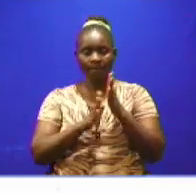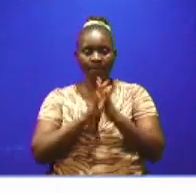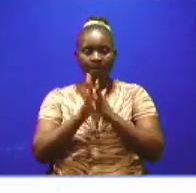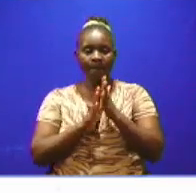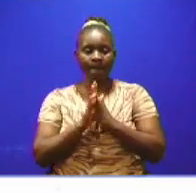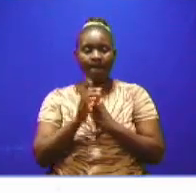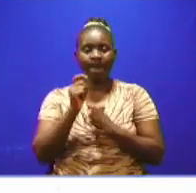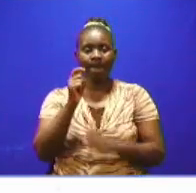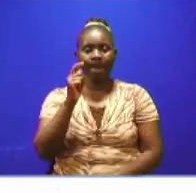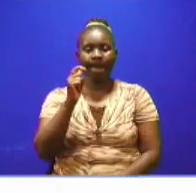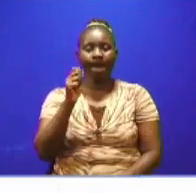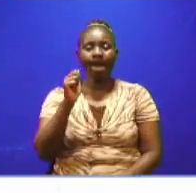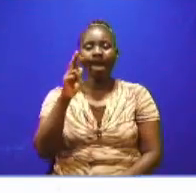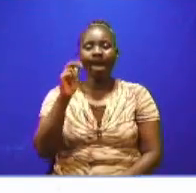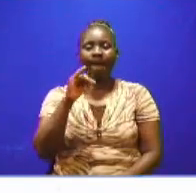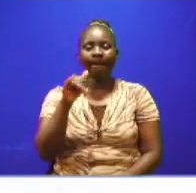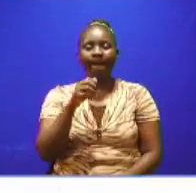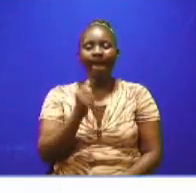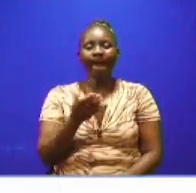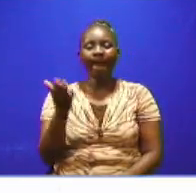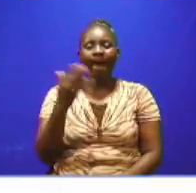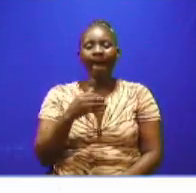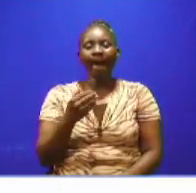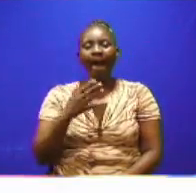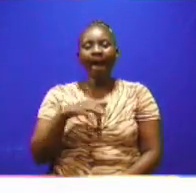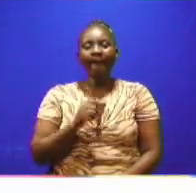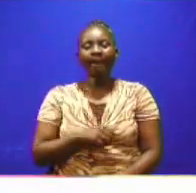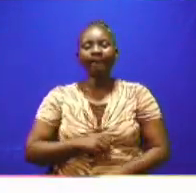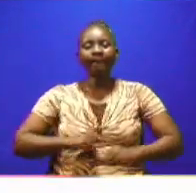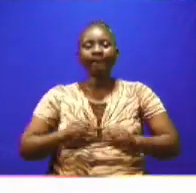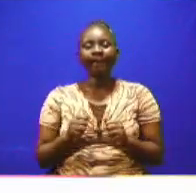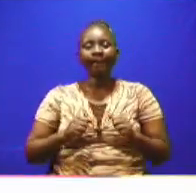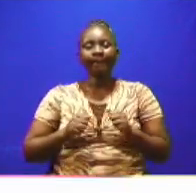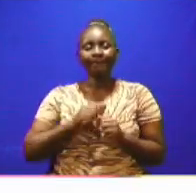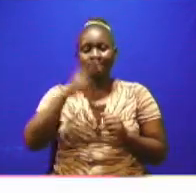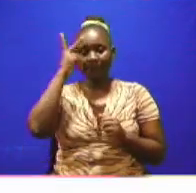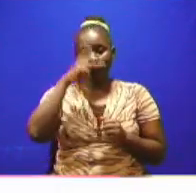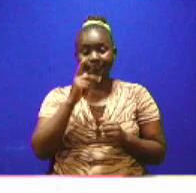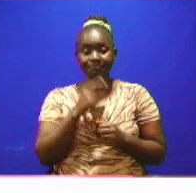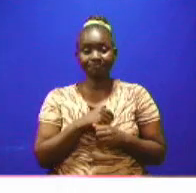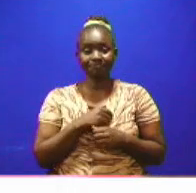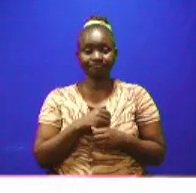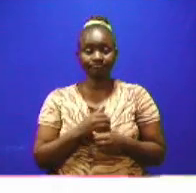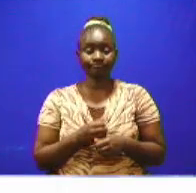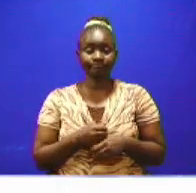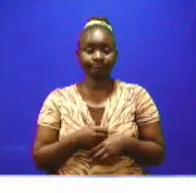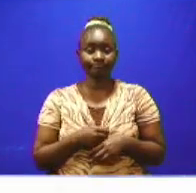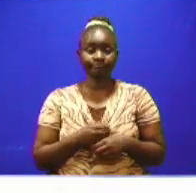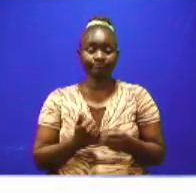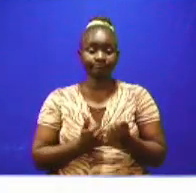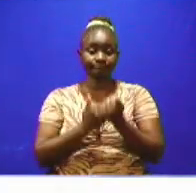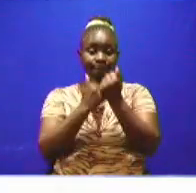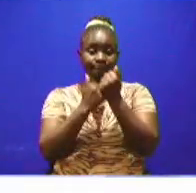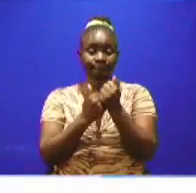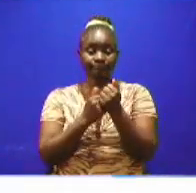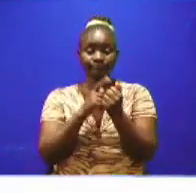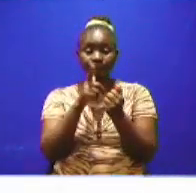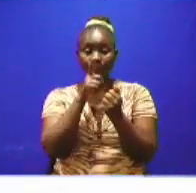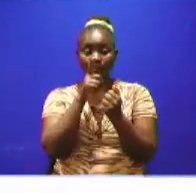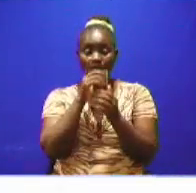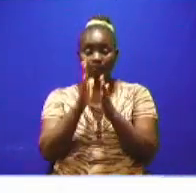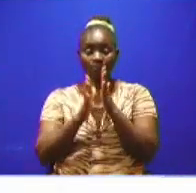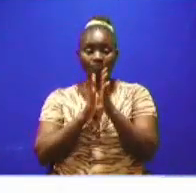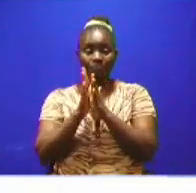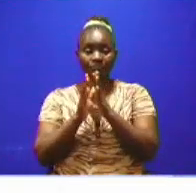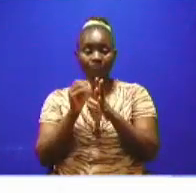Secondary School luchenga abiburi bagokire ngo tuachire asogo subsidized lunch program ye school